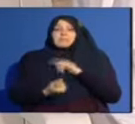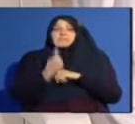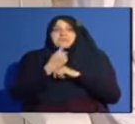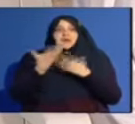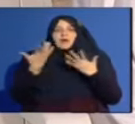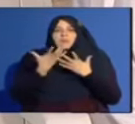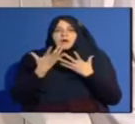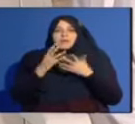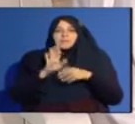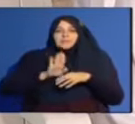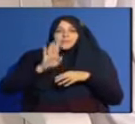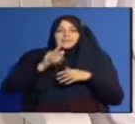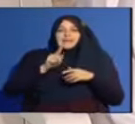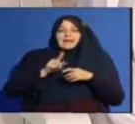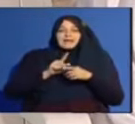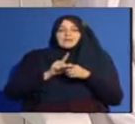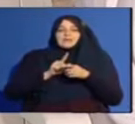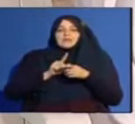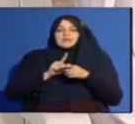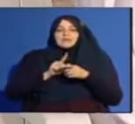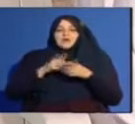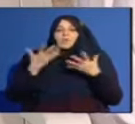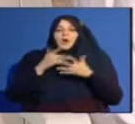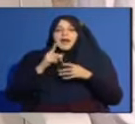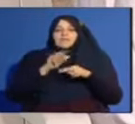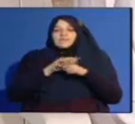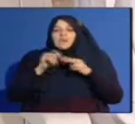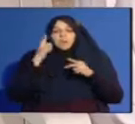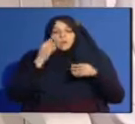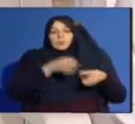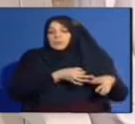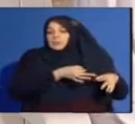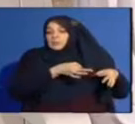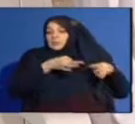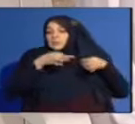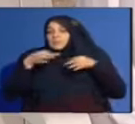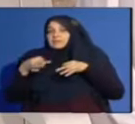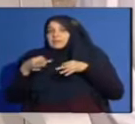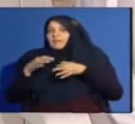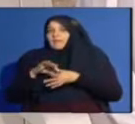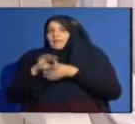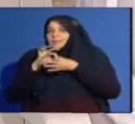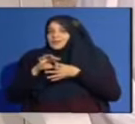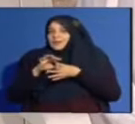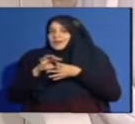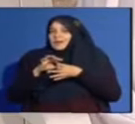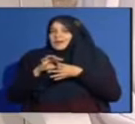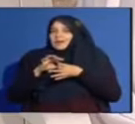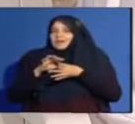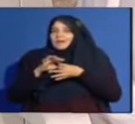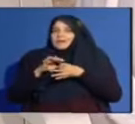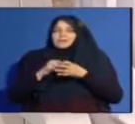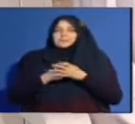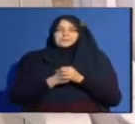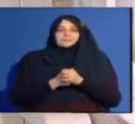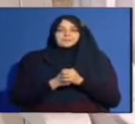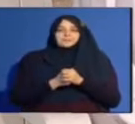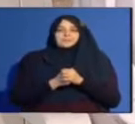هي العوامل التي تجعلها تلتزم بأحكام دينها في مختلف العبادات